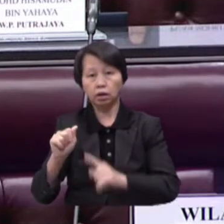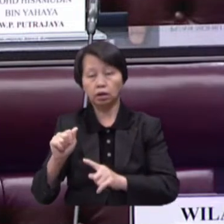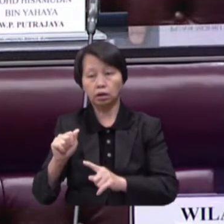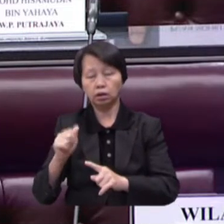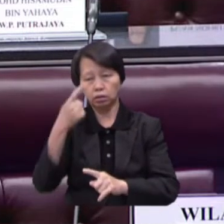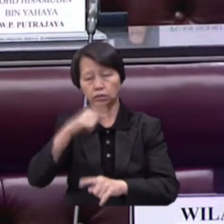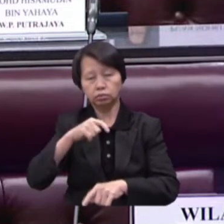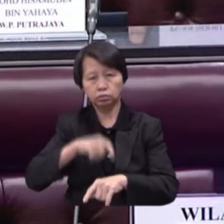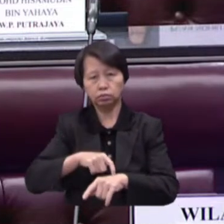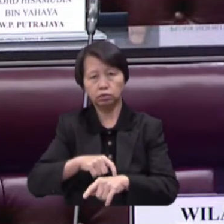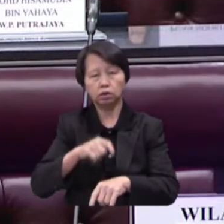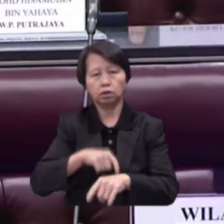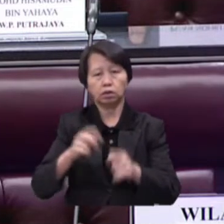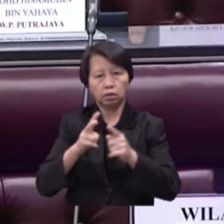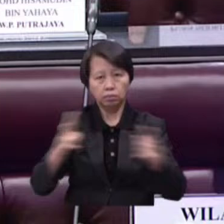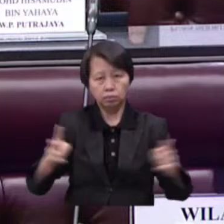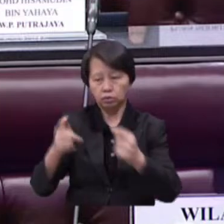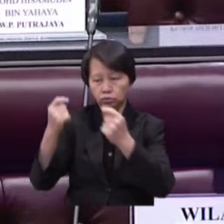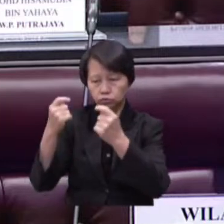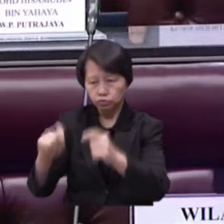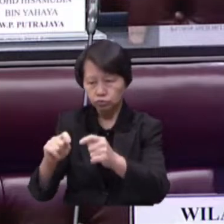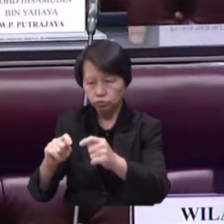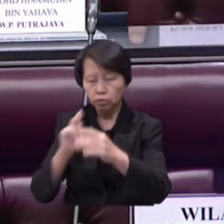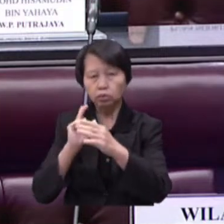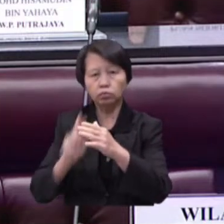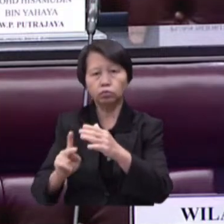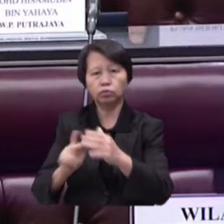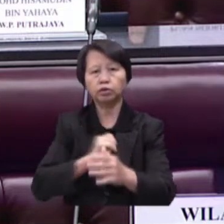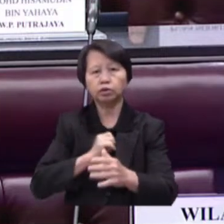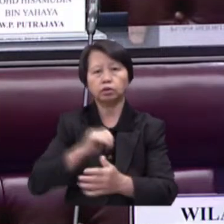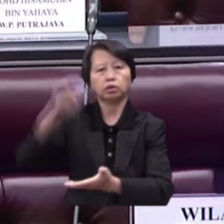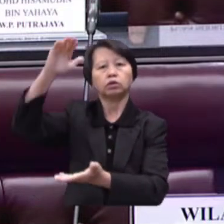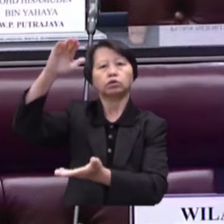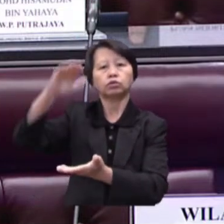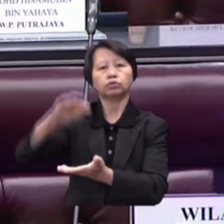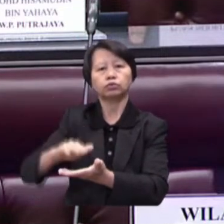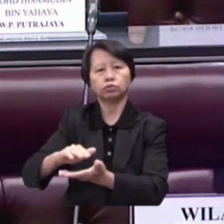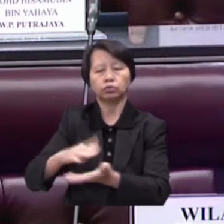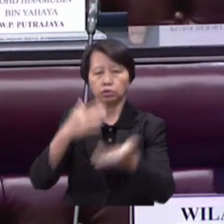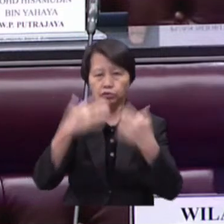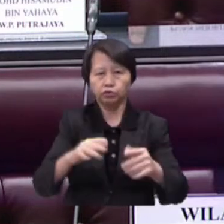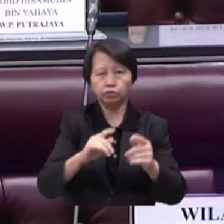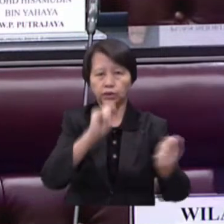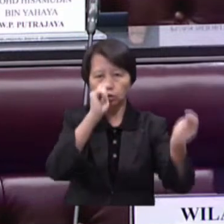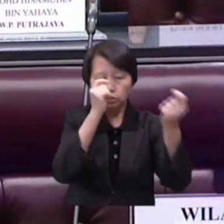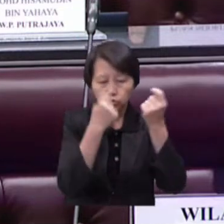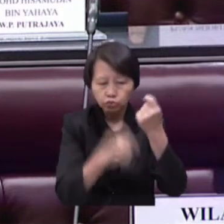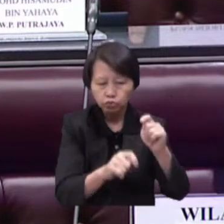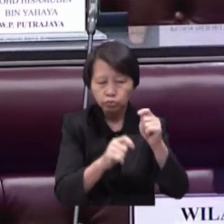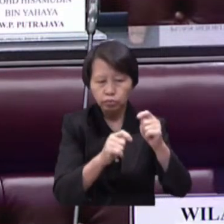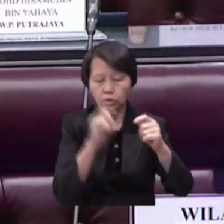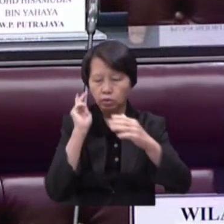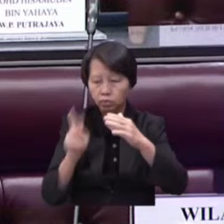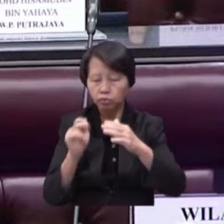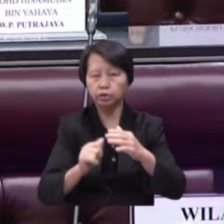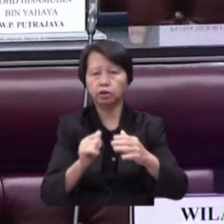jangka masa yang panjang kadar percobaan bunuh diri menurun selepas pindahan pemalsu dilaksanakan